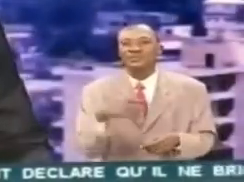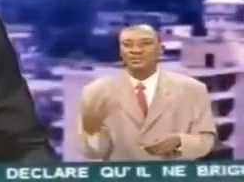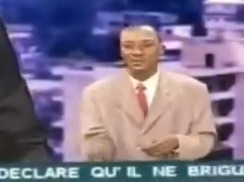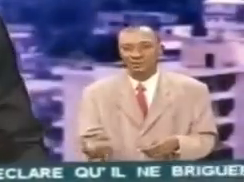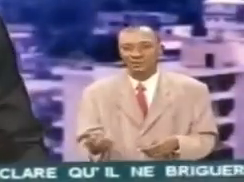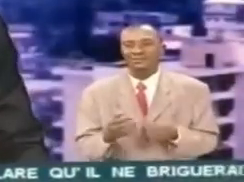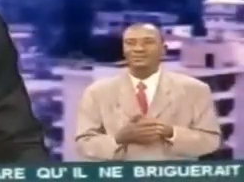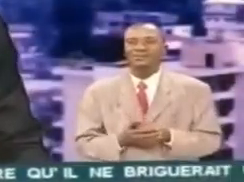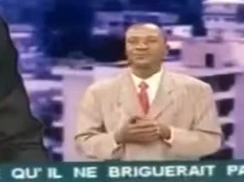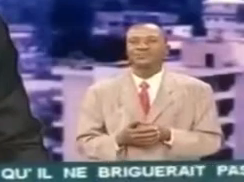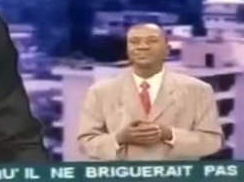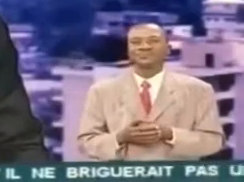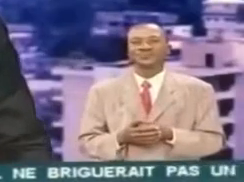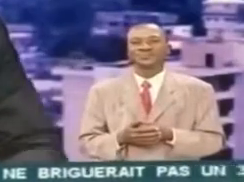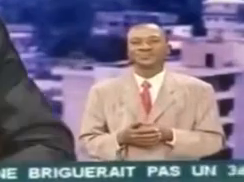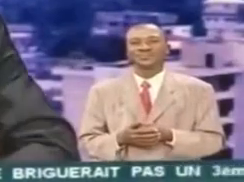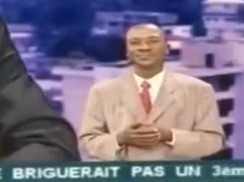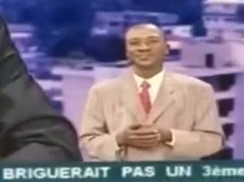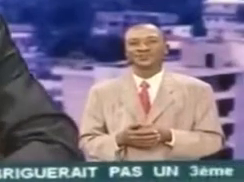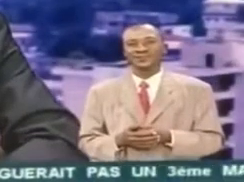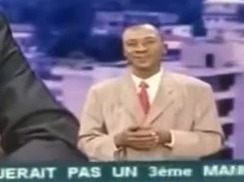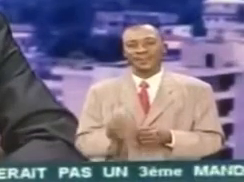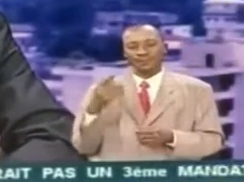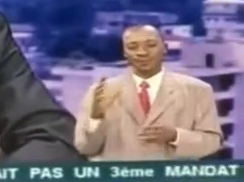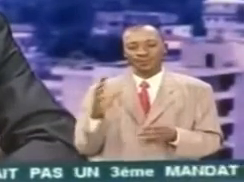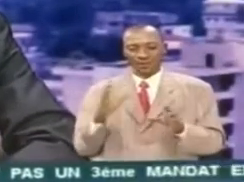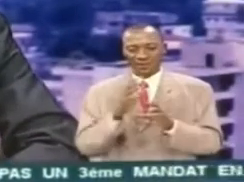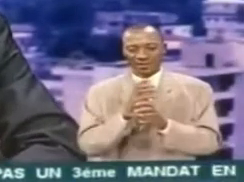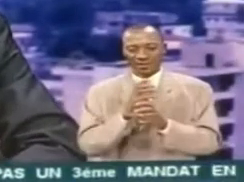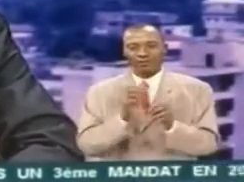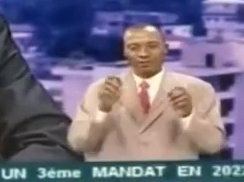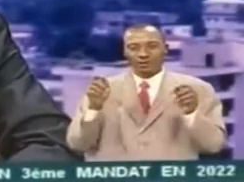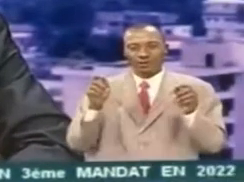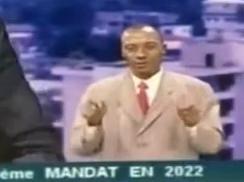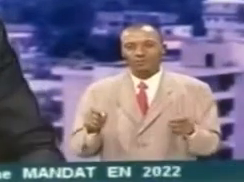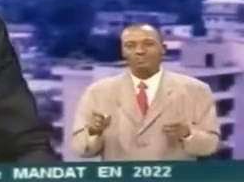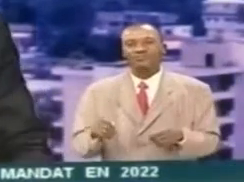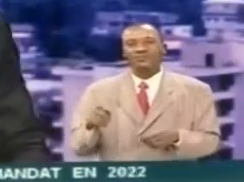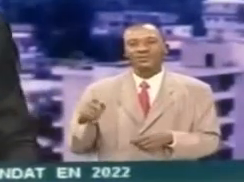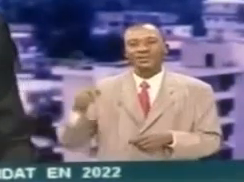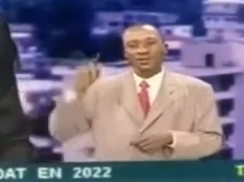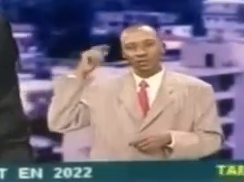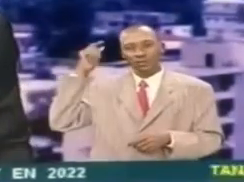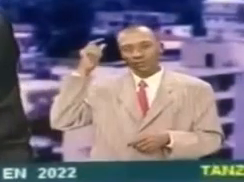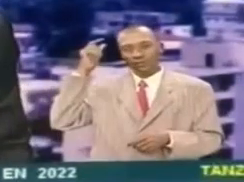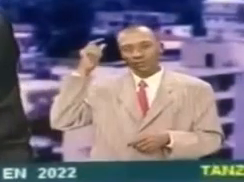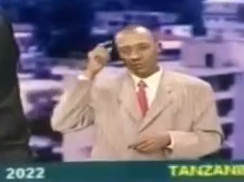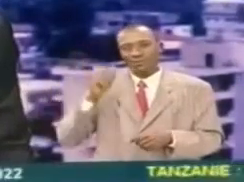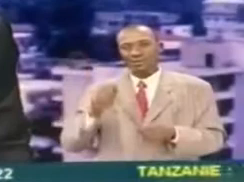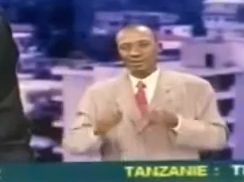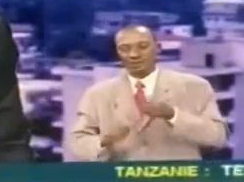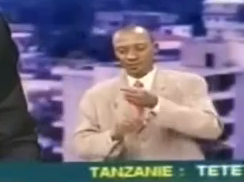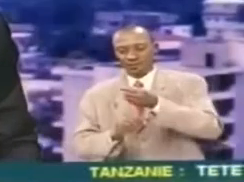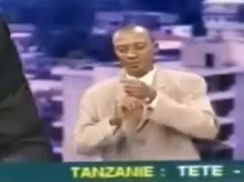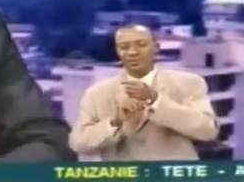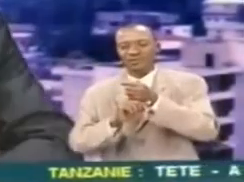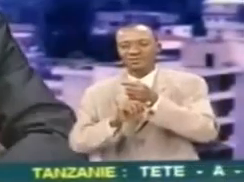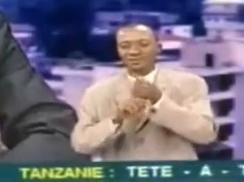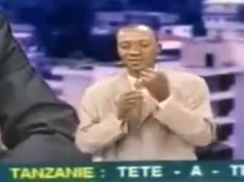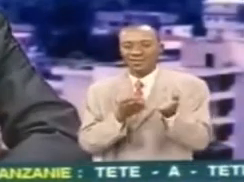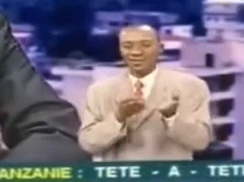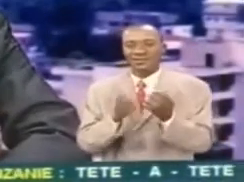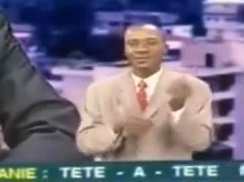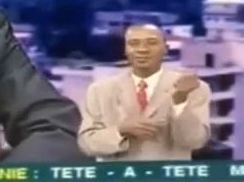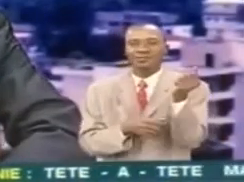À la une de votre revue de presse, le gouvernement vient d'assister les sinistrés de la pluie diluvienne à